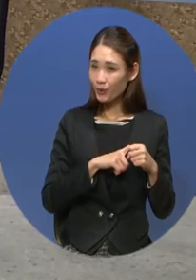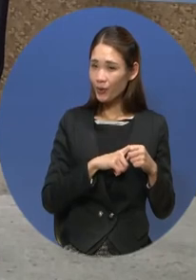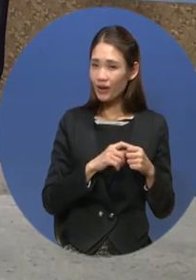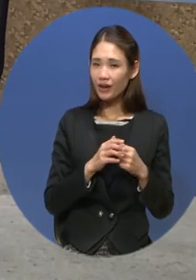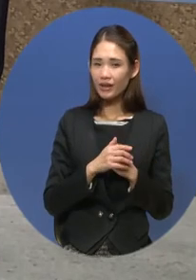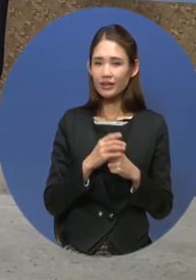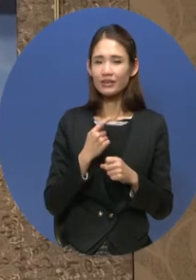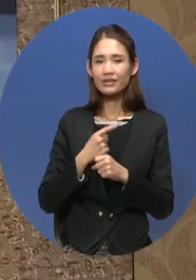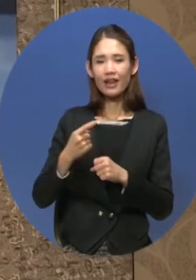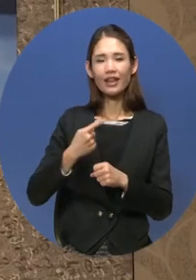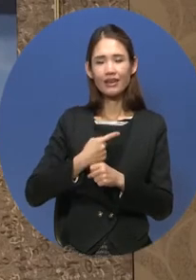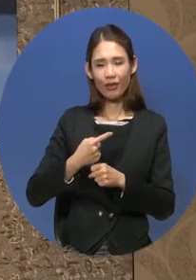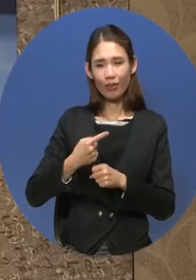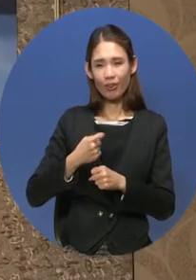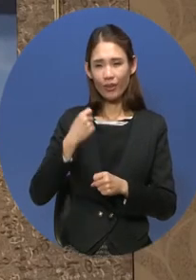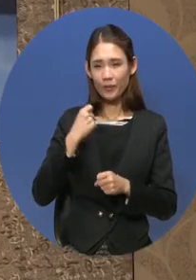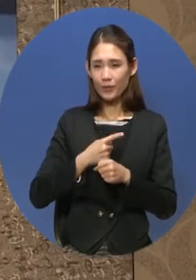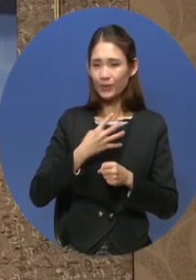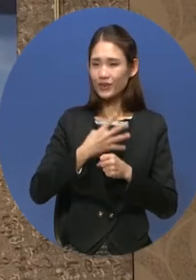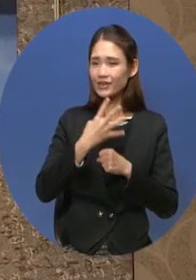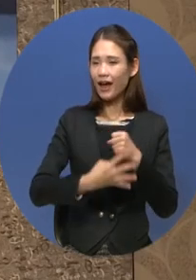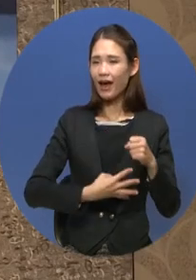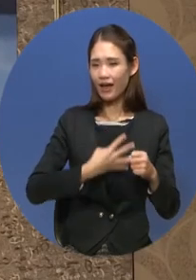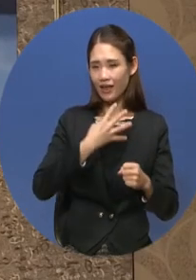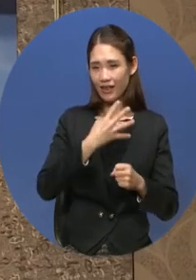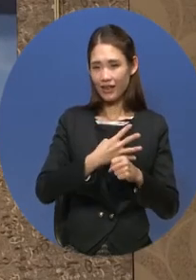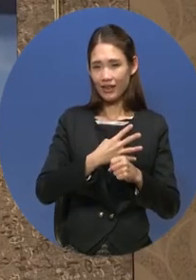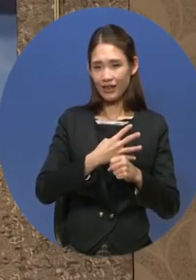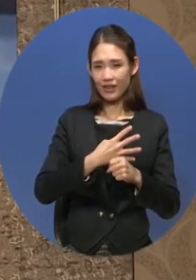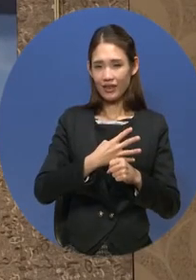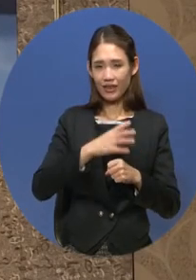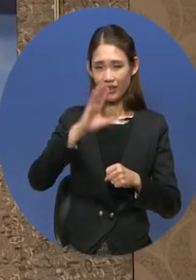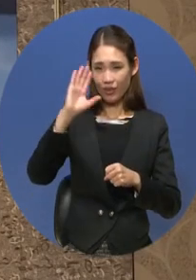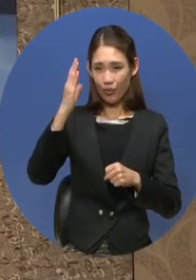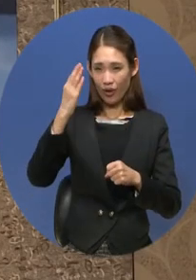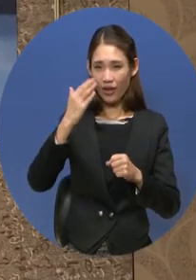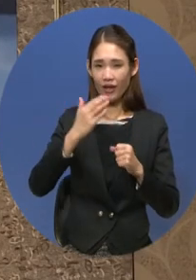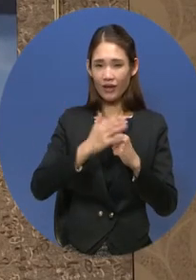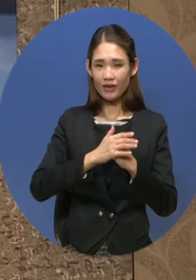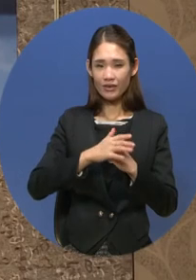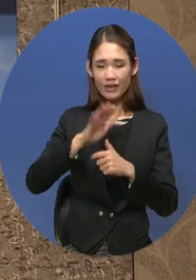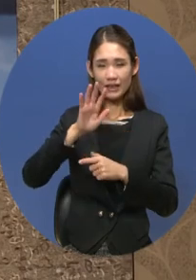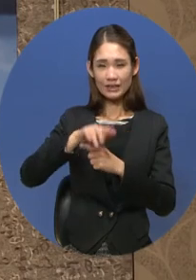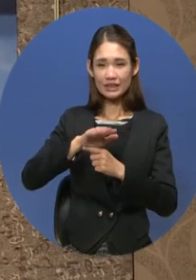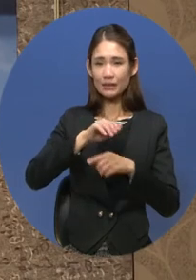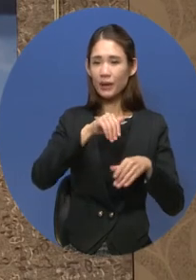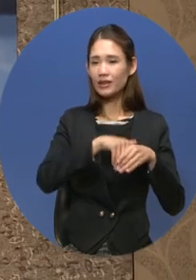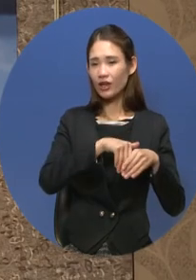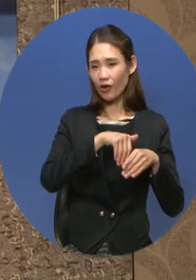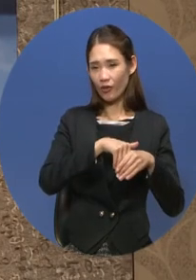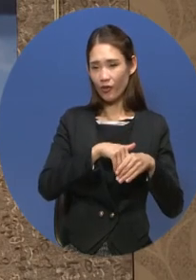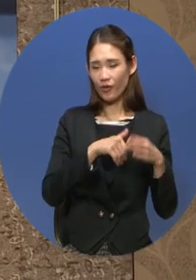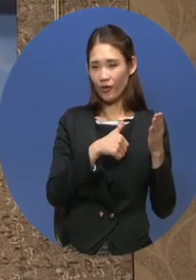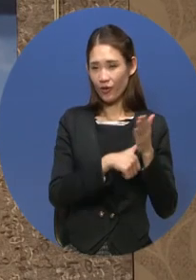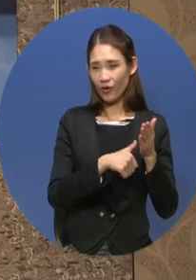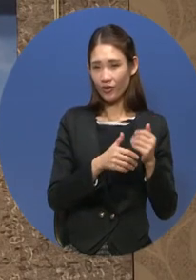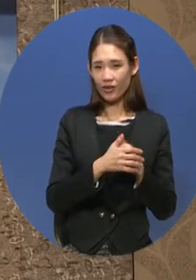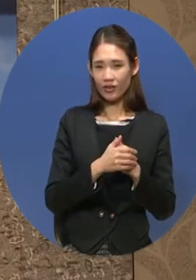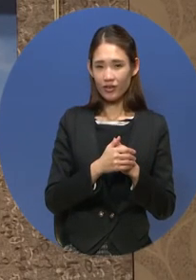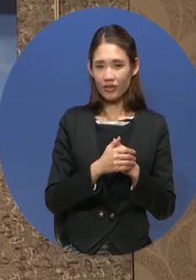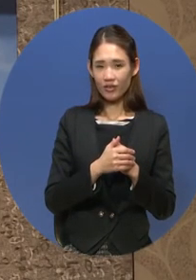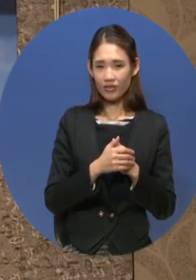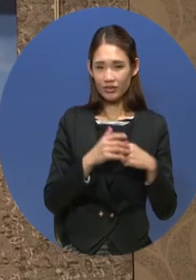이제 내년에가 벌써 4년째가 되더라고요. 이제 또 다시 우리 지방선거가 그렇죠. 실시가 되는데요. 네. 우리